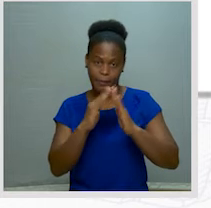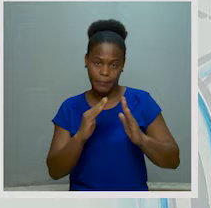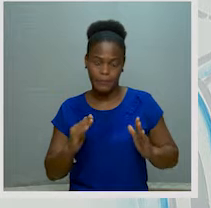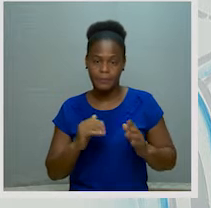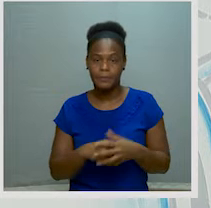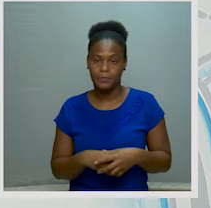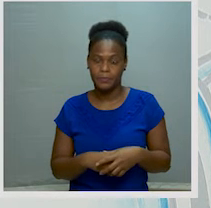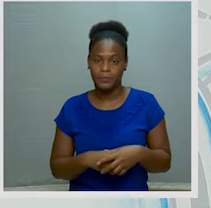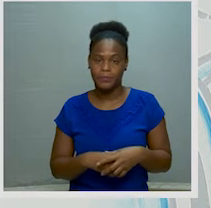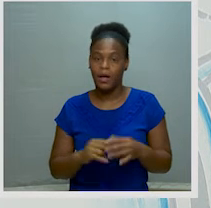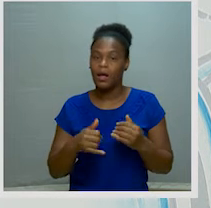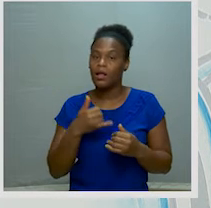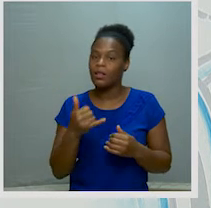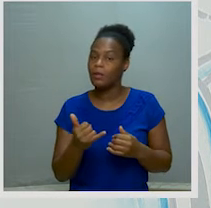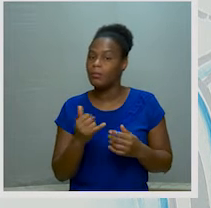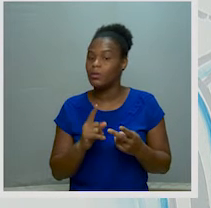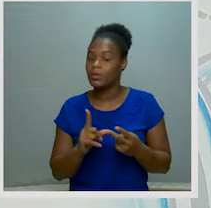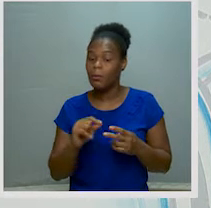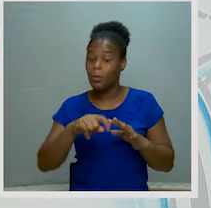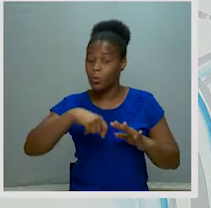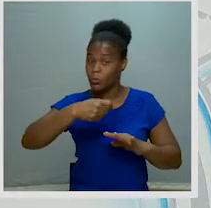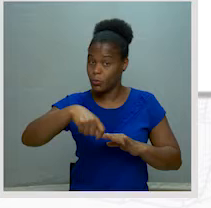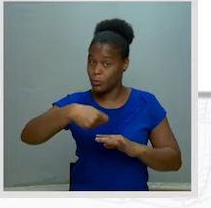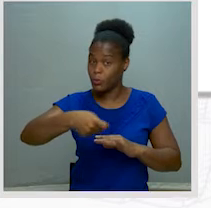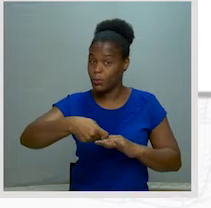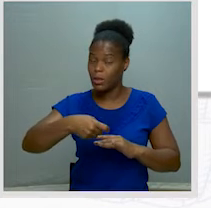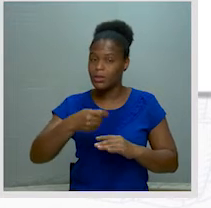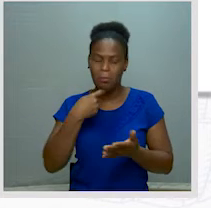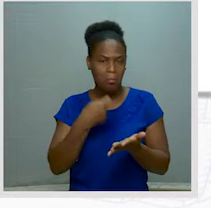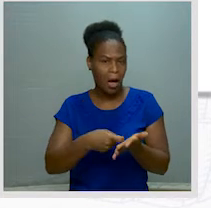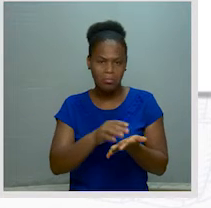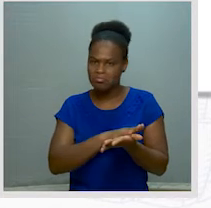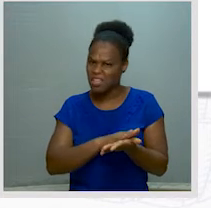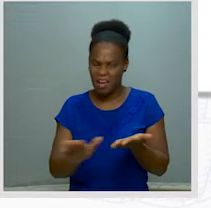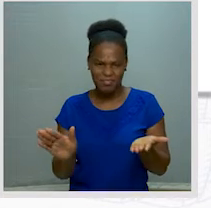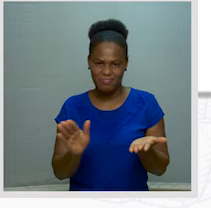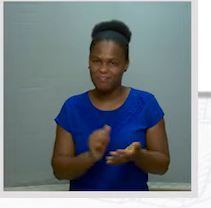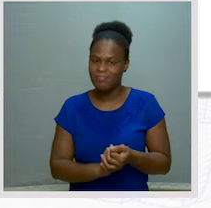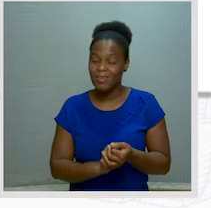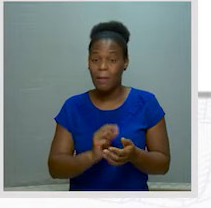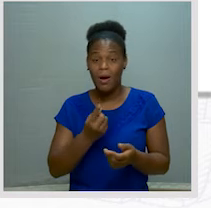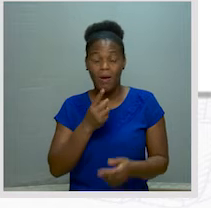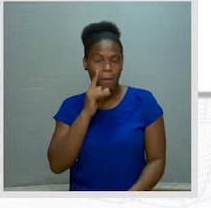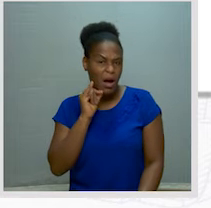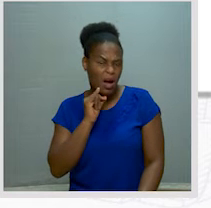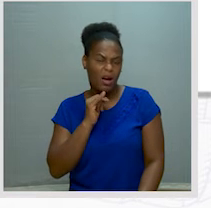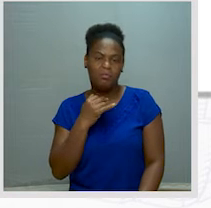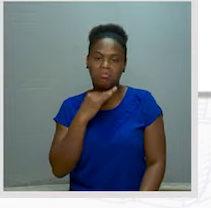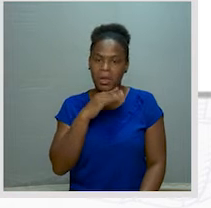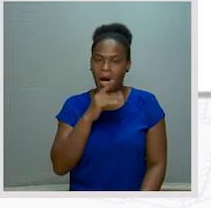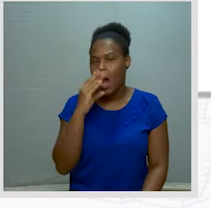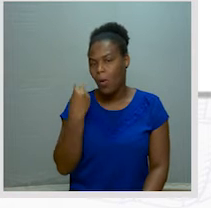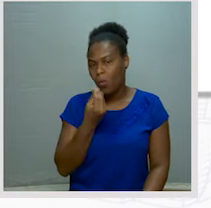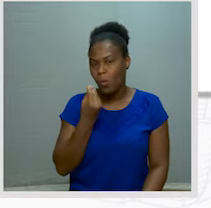maison. Puis, ces ressources sont gratuites pour les parents,